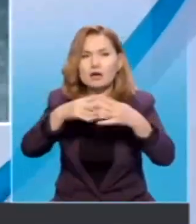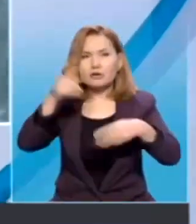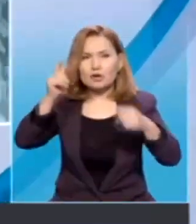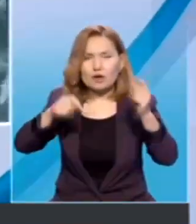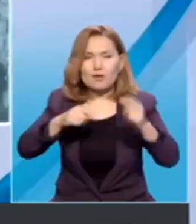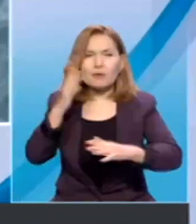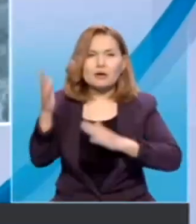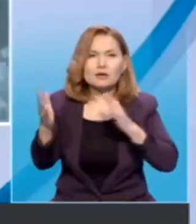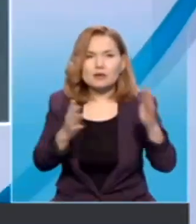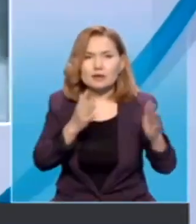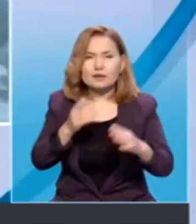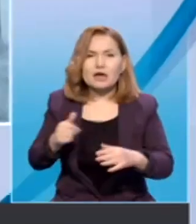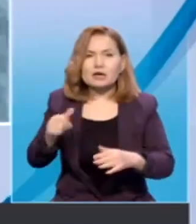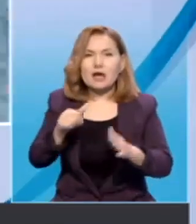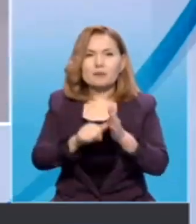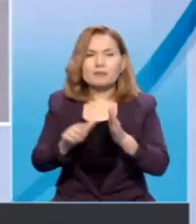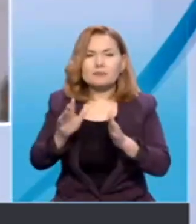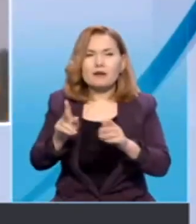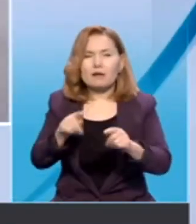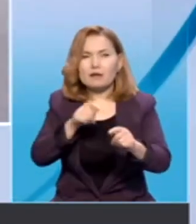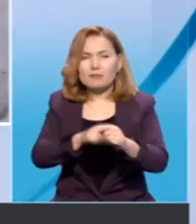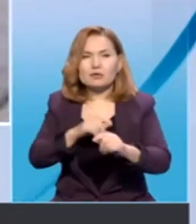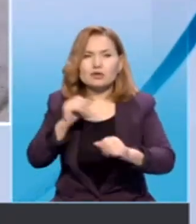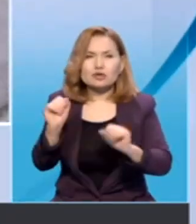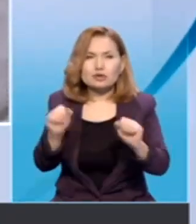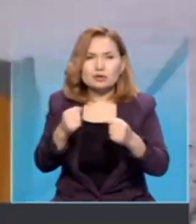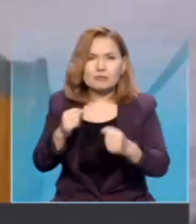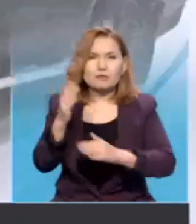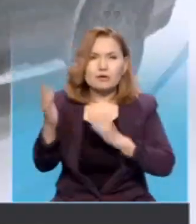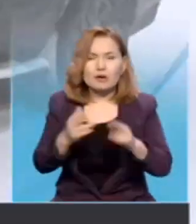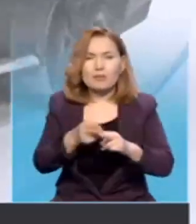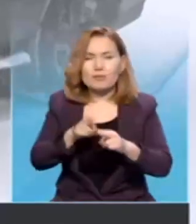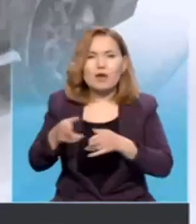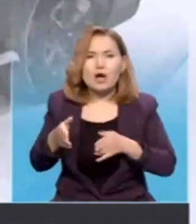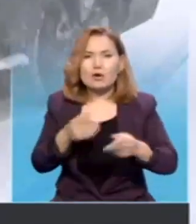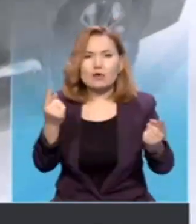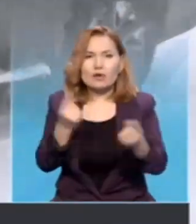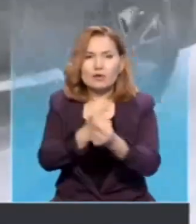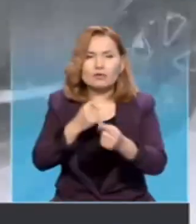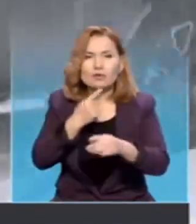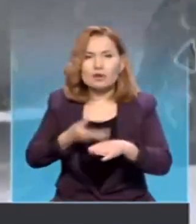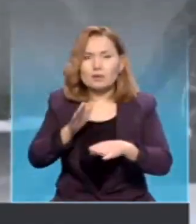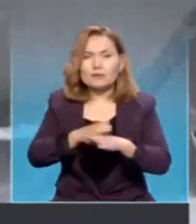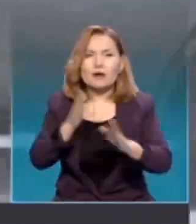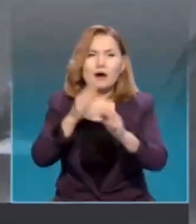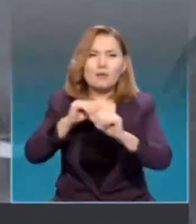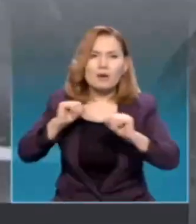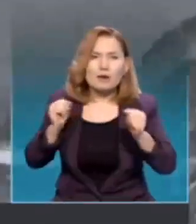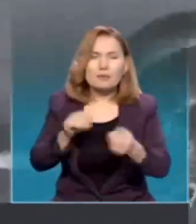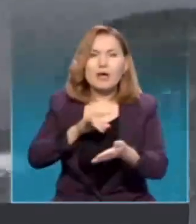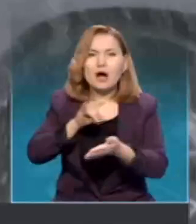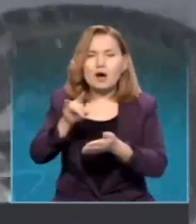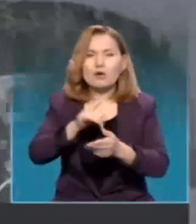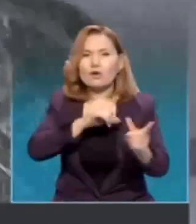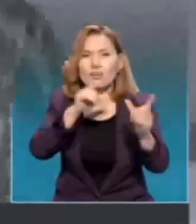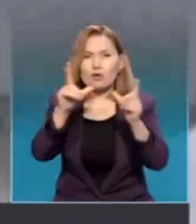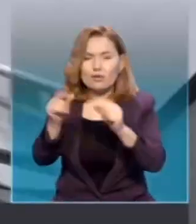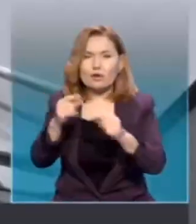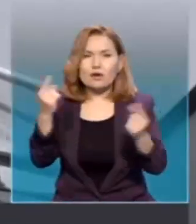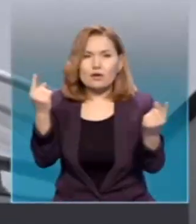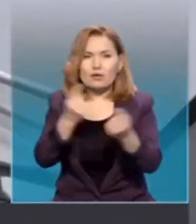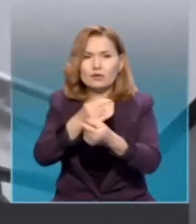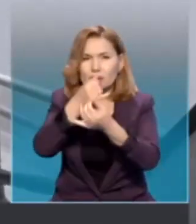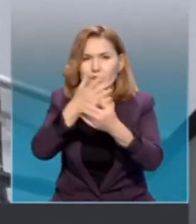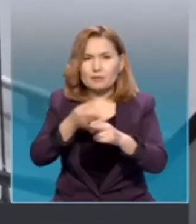жел сағатына 65 шақырым жылдамдықпен соғып тұр. Жолдарда көлік қатынасы қиындады. Қолайсыз ауа райы әуе қатынасына да